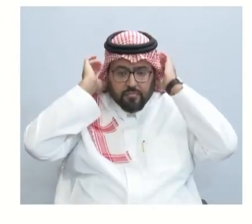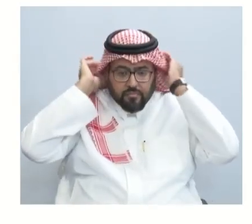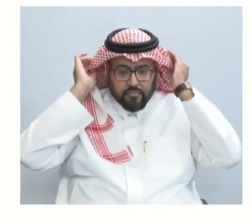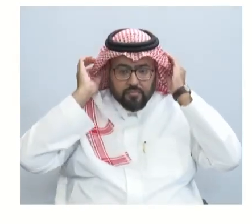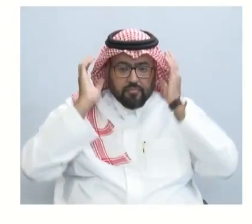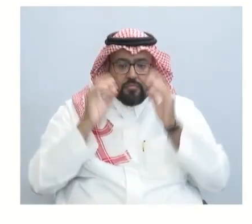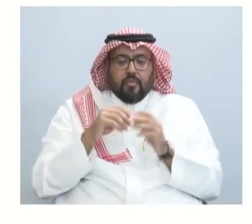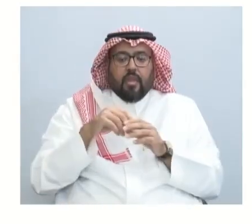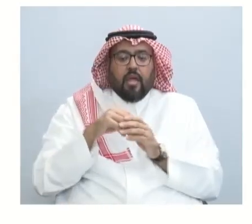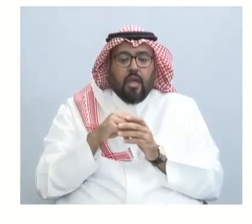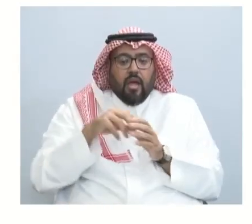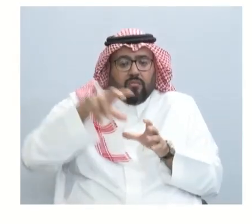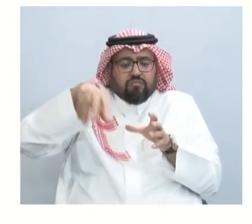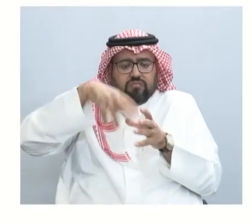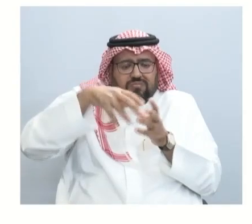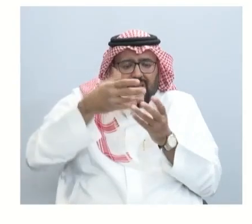سطحها